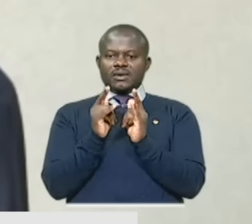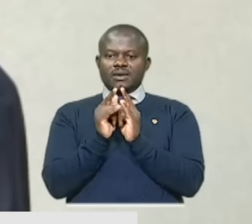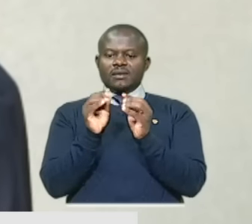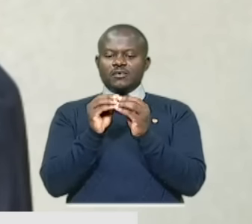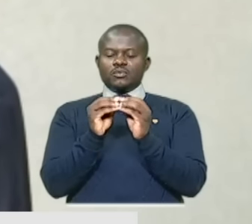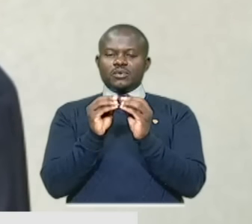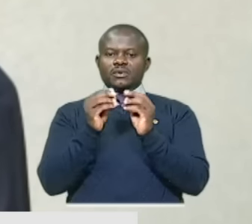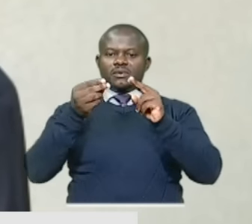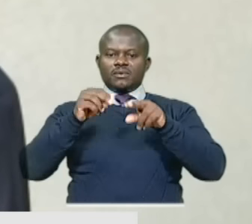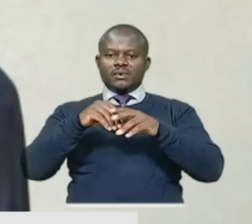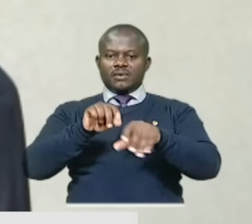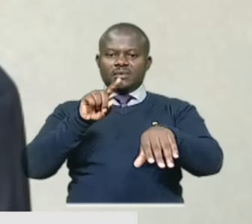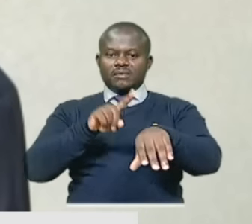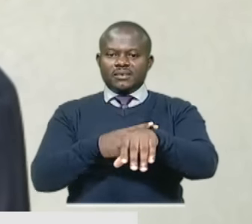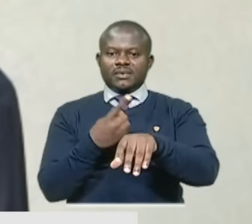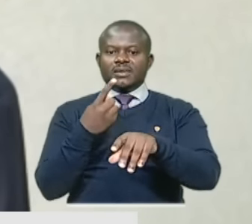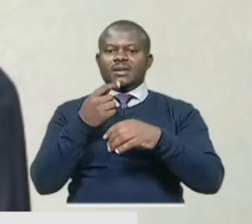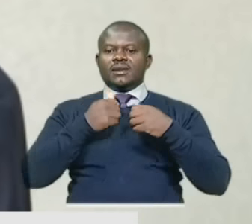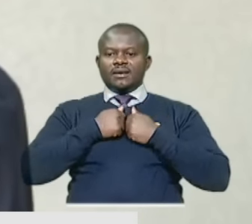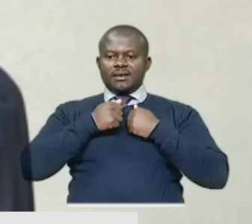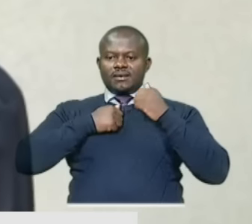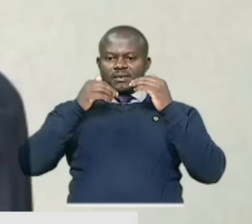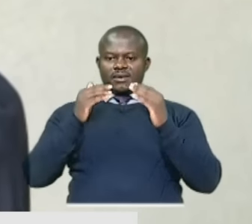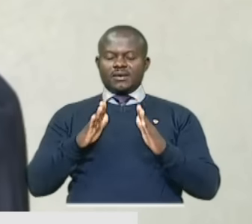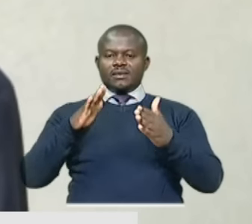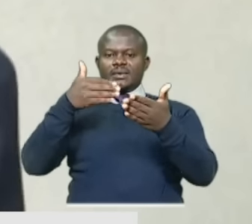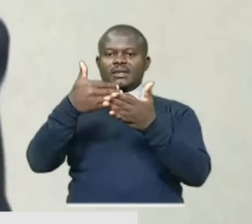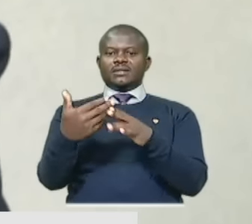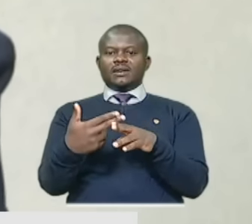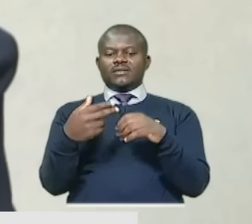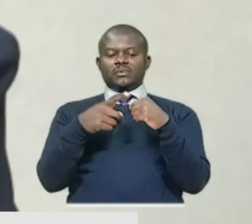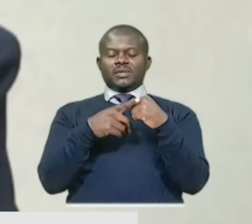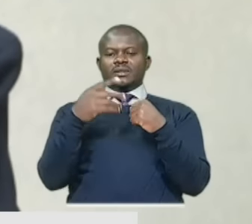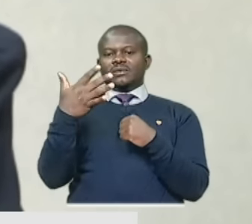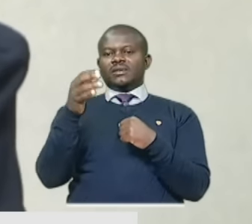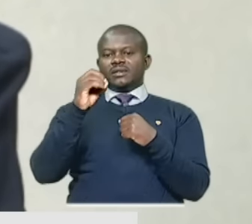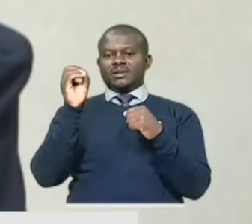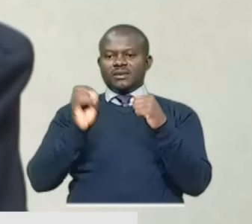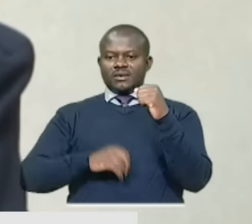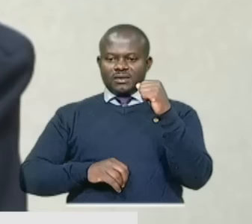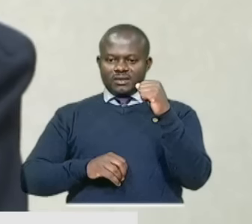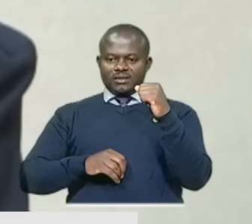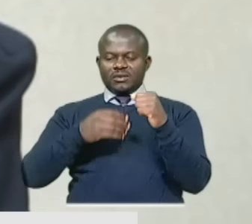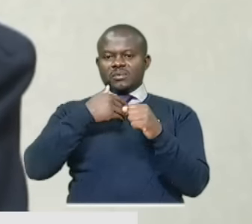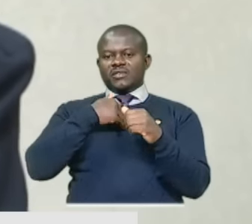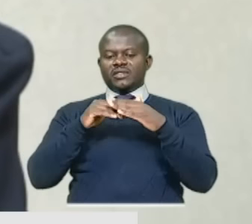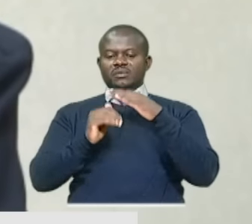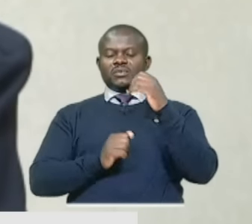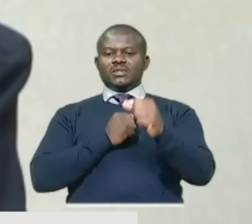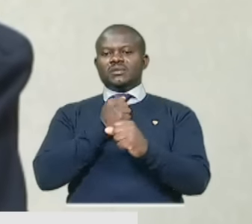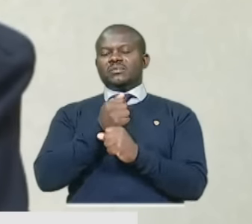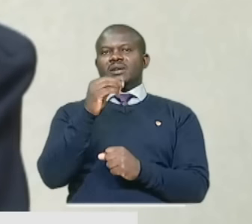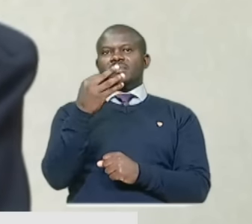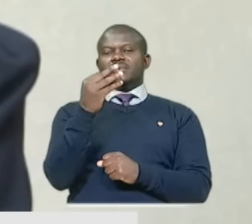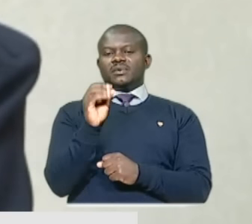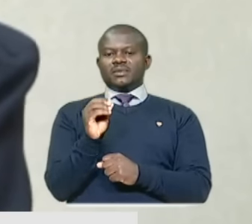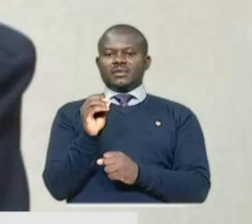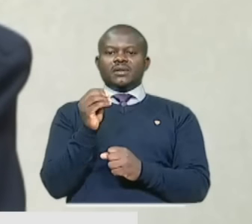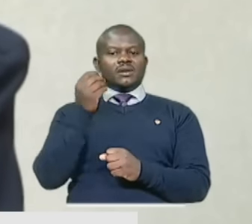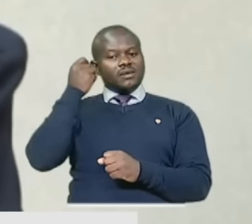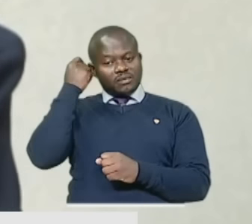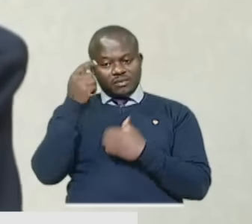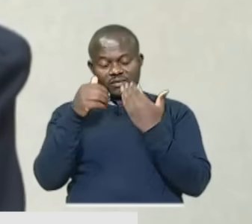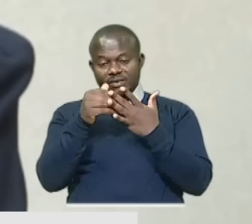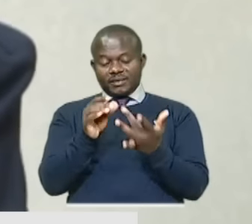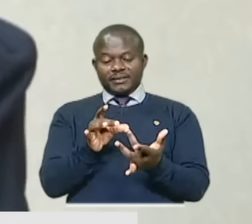byukuri mu gihe abanyarwanda bageze kuri 65% bafite munsi y'imyaka 30 no kuvuga ko